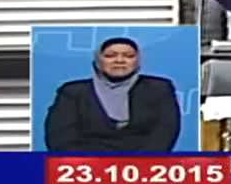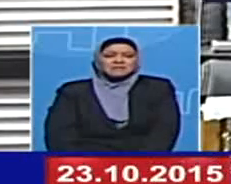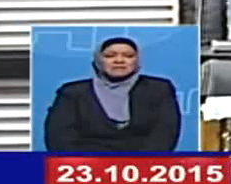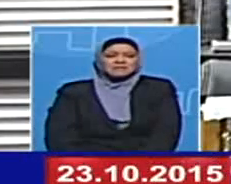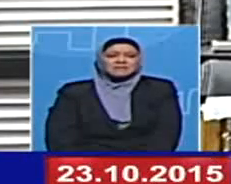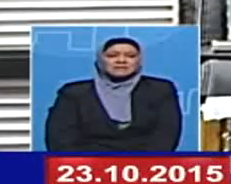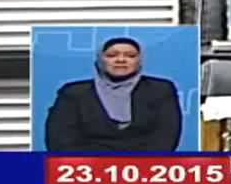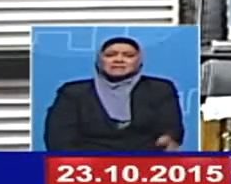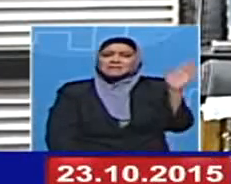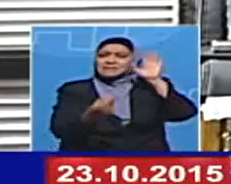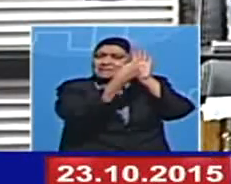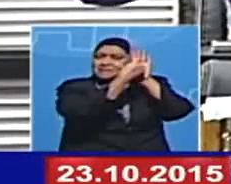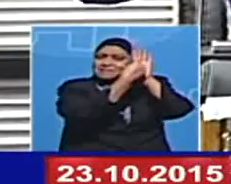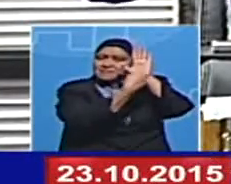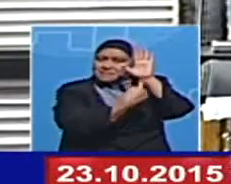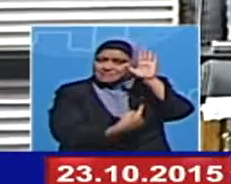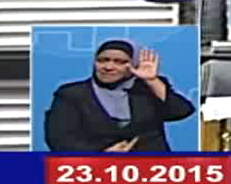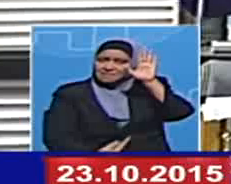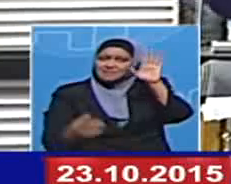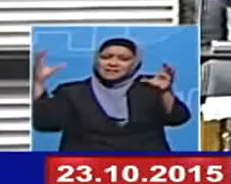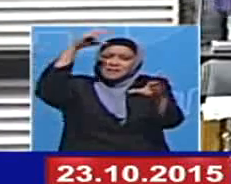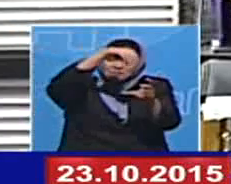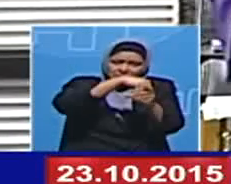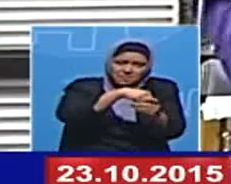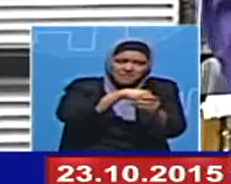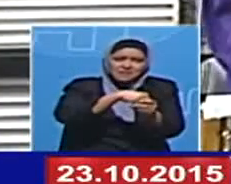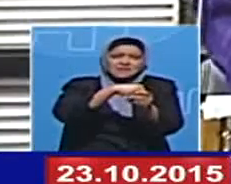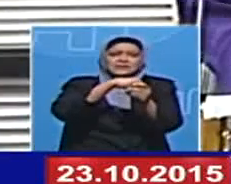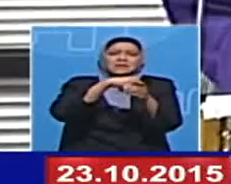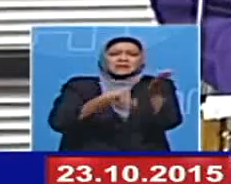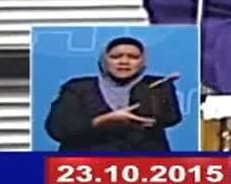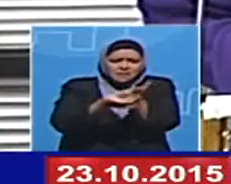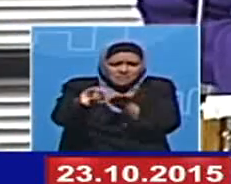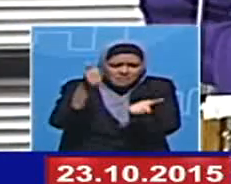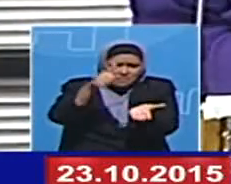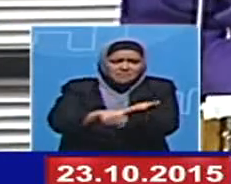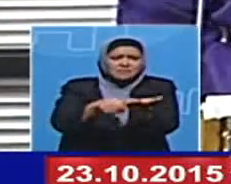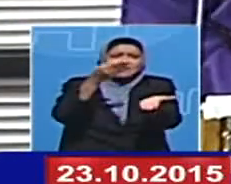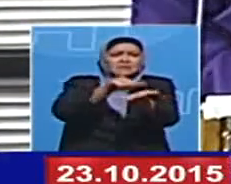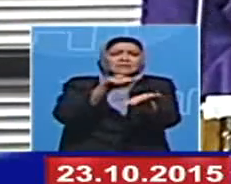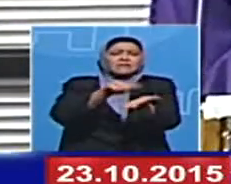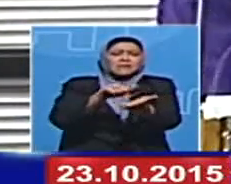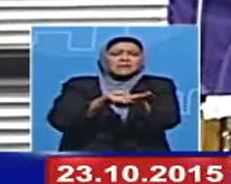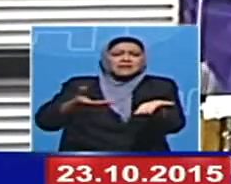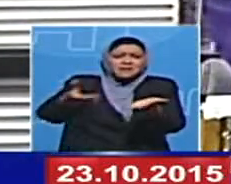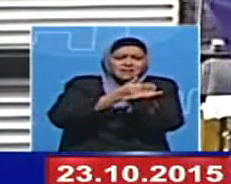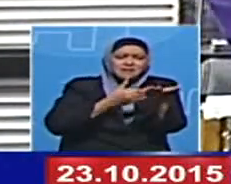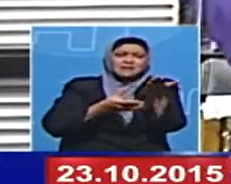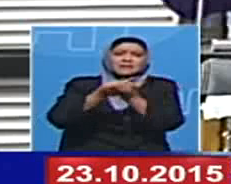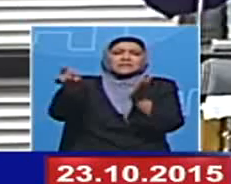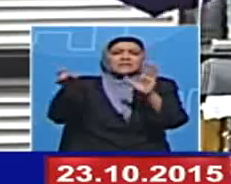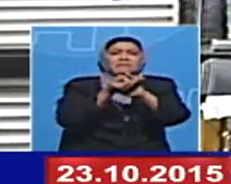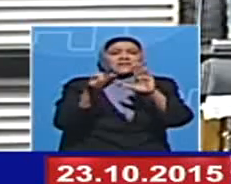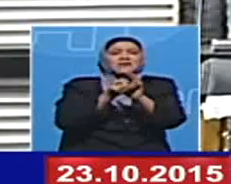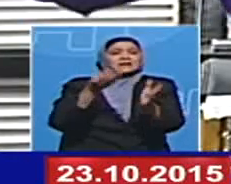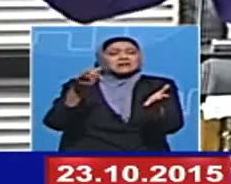Hatta telah memasukkan pula dalam dokumen bajet mereka terima kasih